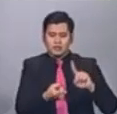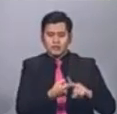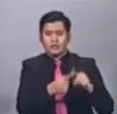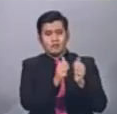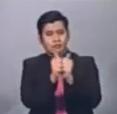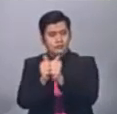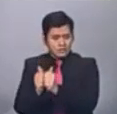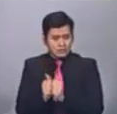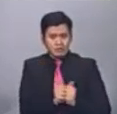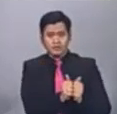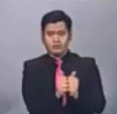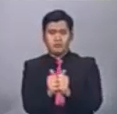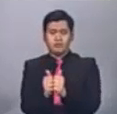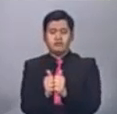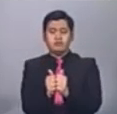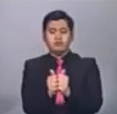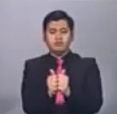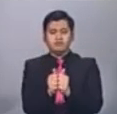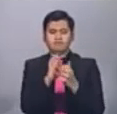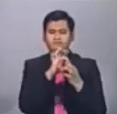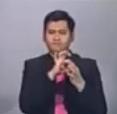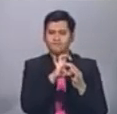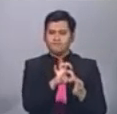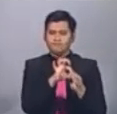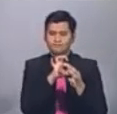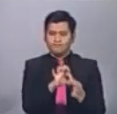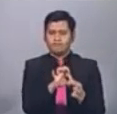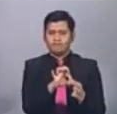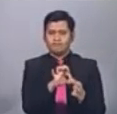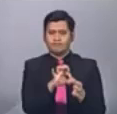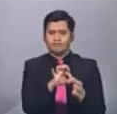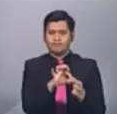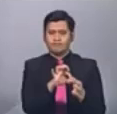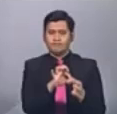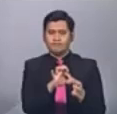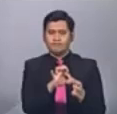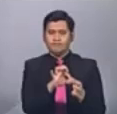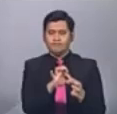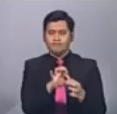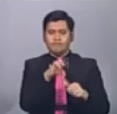seperjuangan, a good friend, teman saya sepanjang